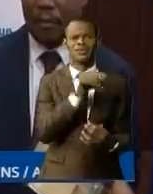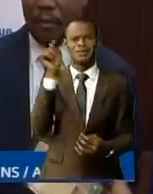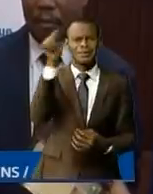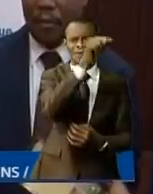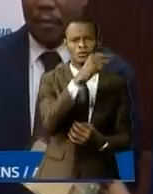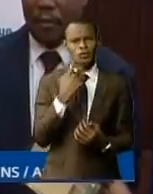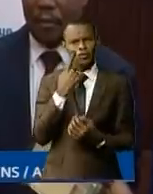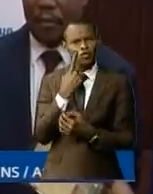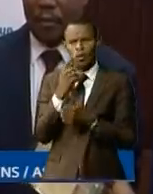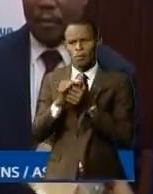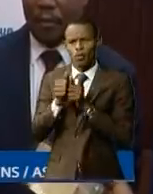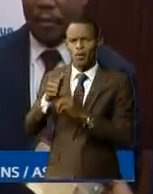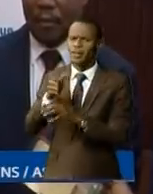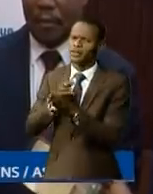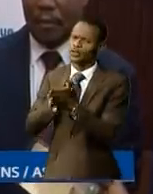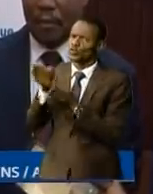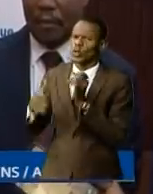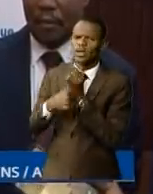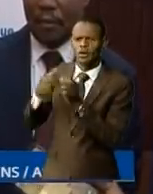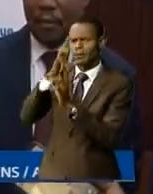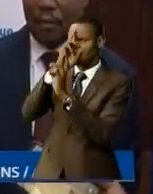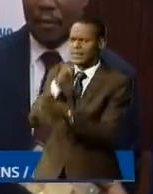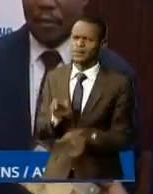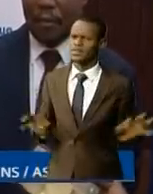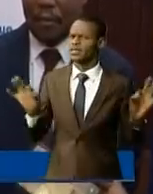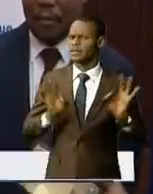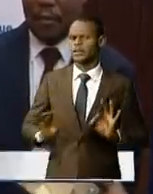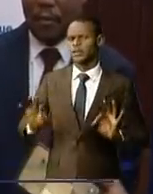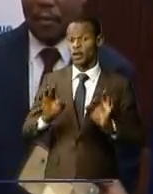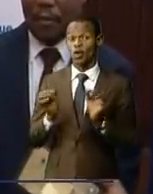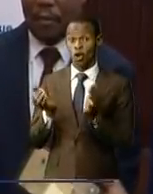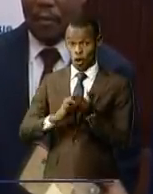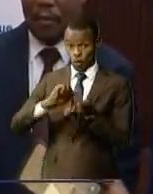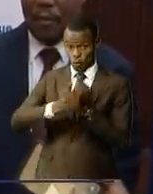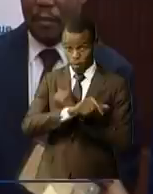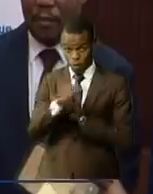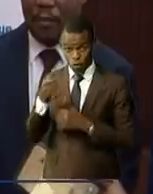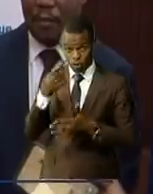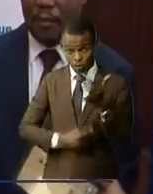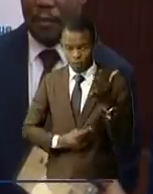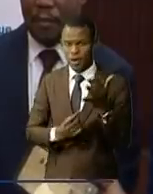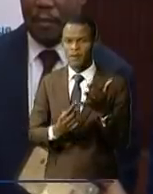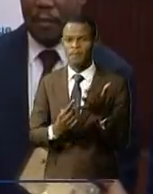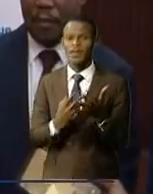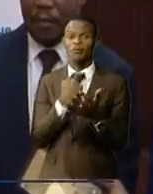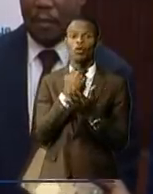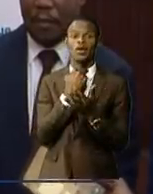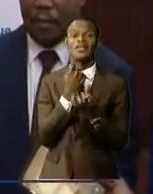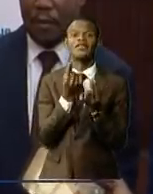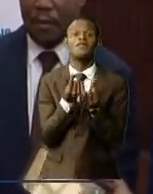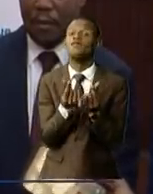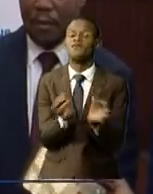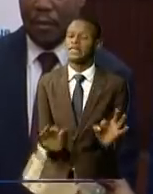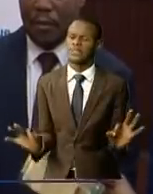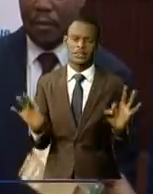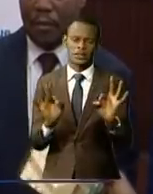des droits liés à ça. Mais nous avons aussi des problèmes par rapport aux moyens financiers, parce que beaucoup de violations se font aussi